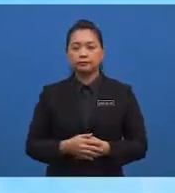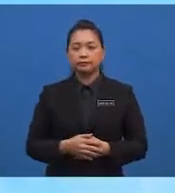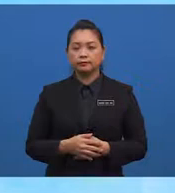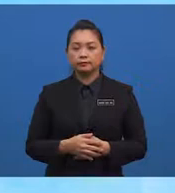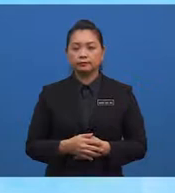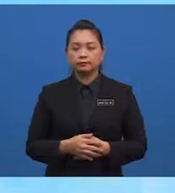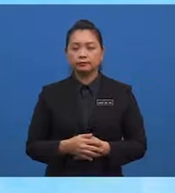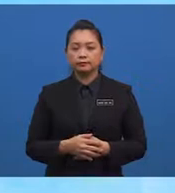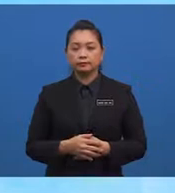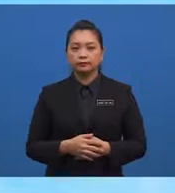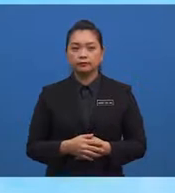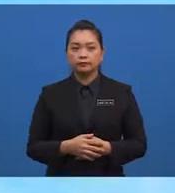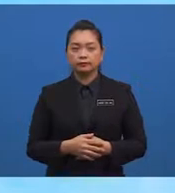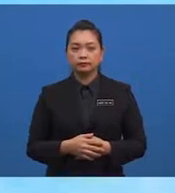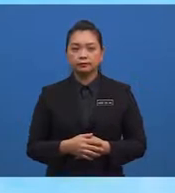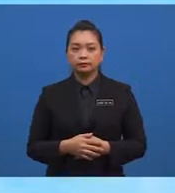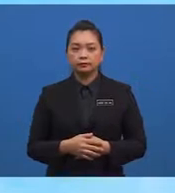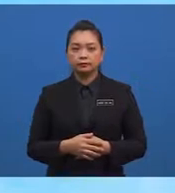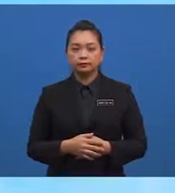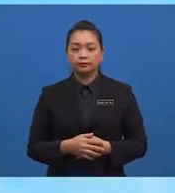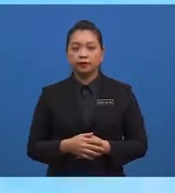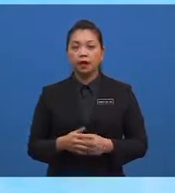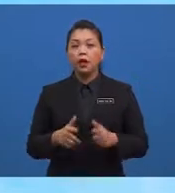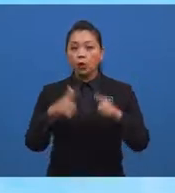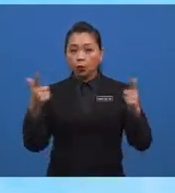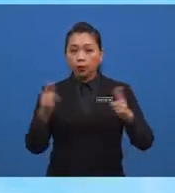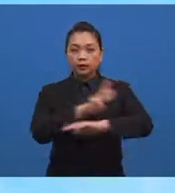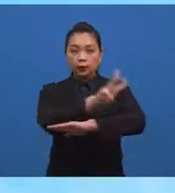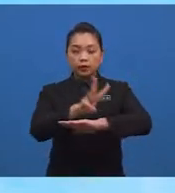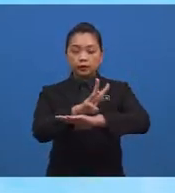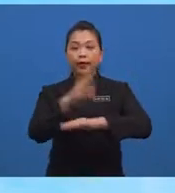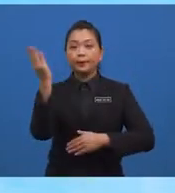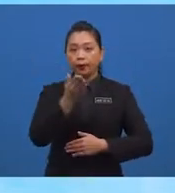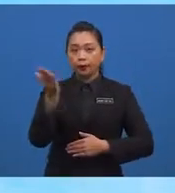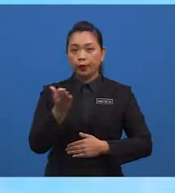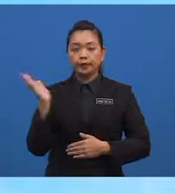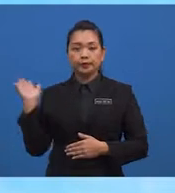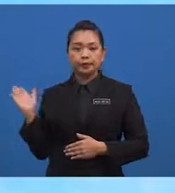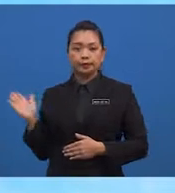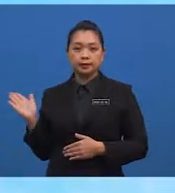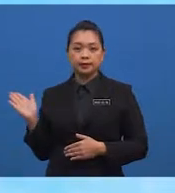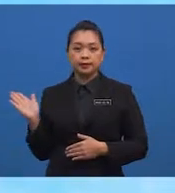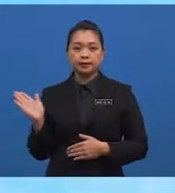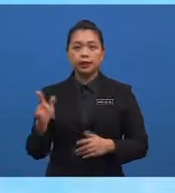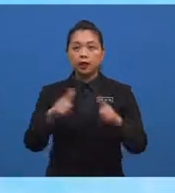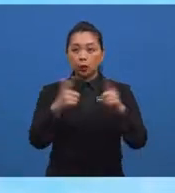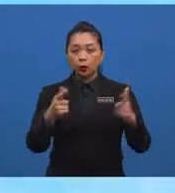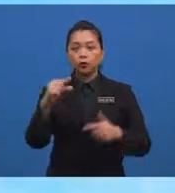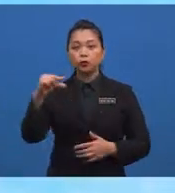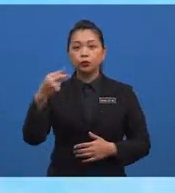luas kawasan beloret. Luas kawasan beloret ialah luas